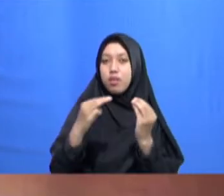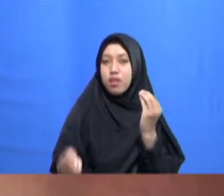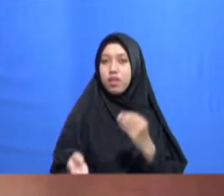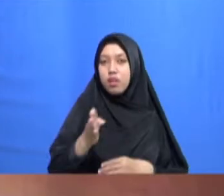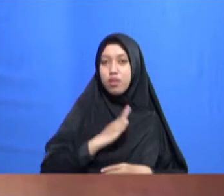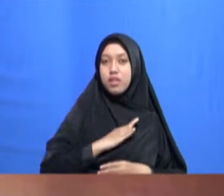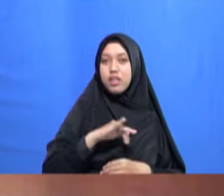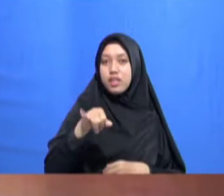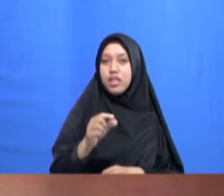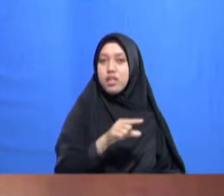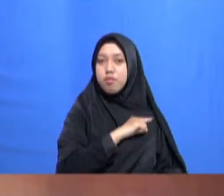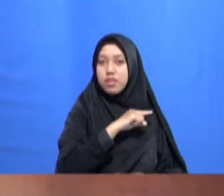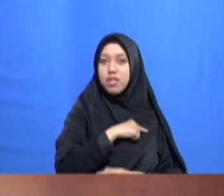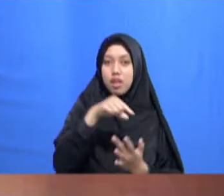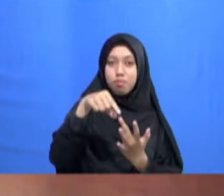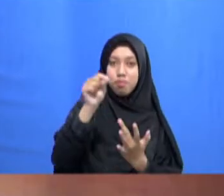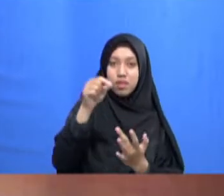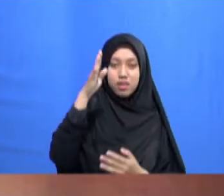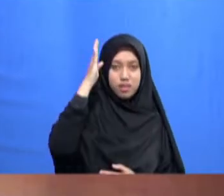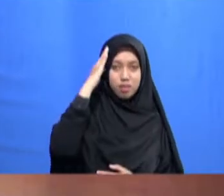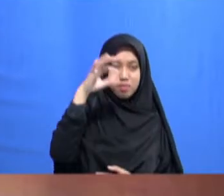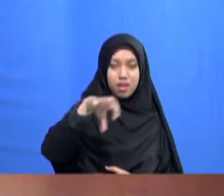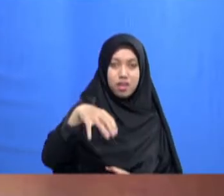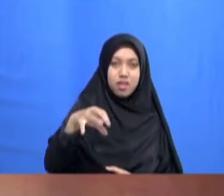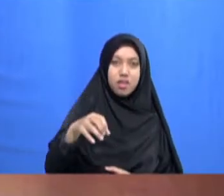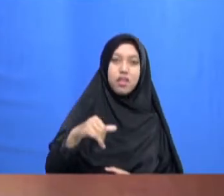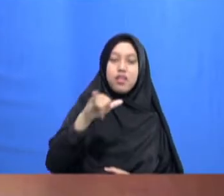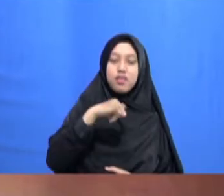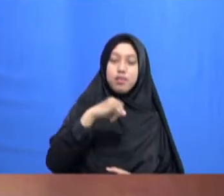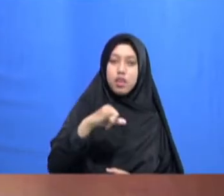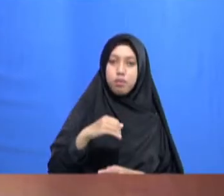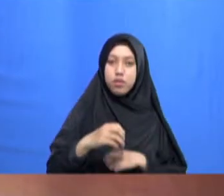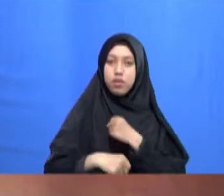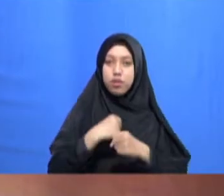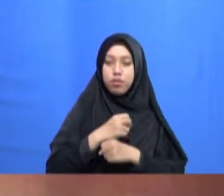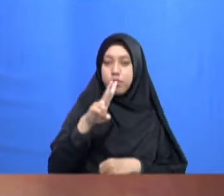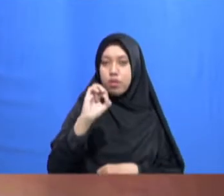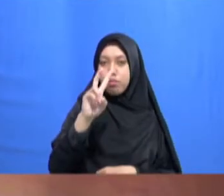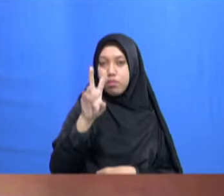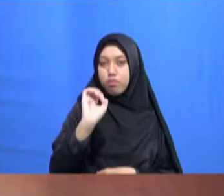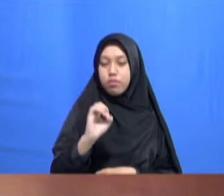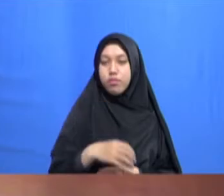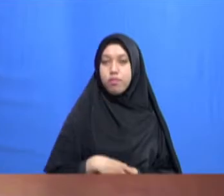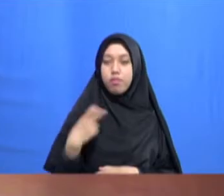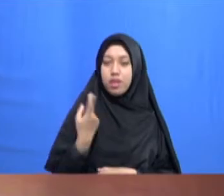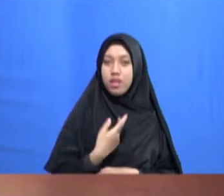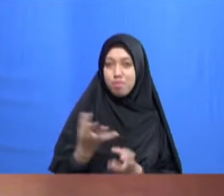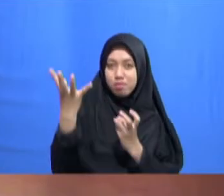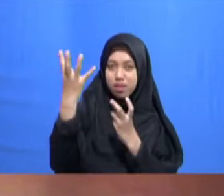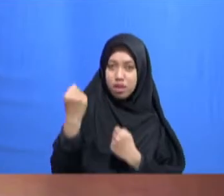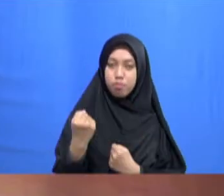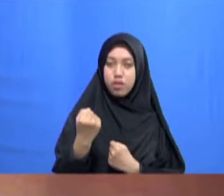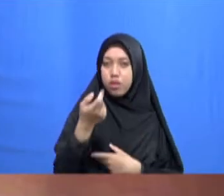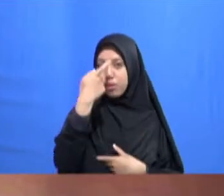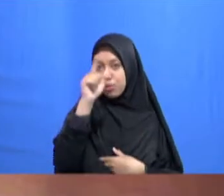peserta pemilihan kepala daerah serentak tahun 2020. Kami mengharapkan kepada